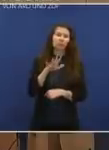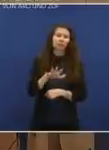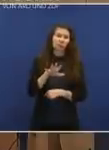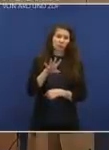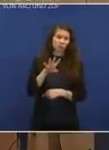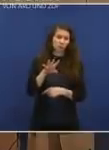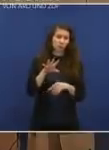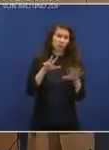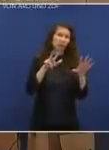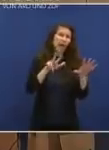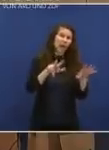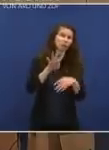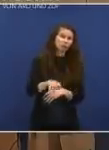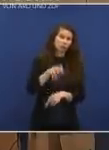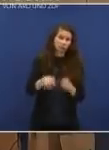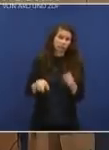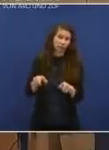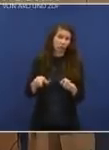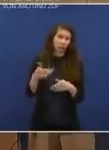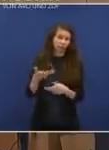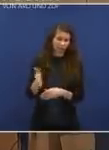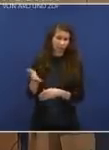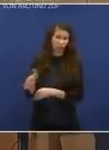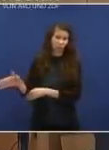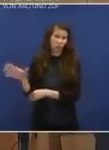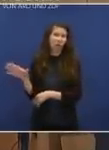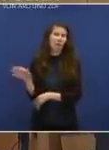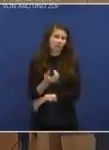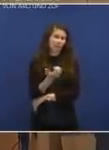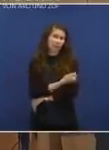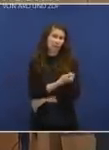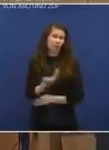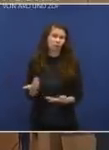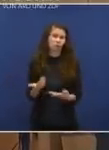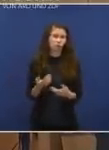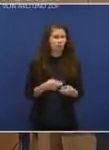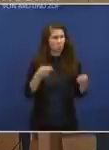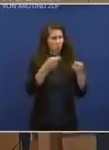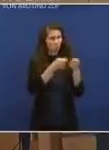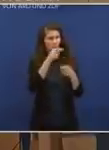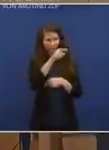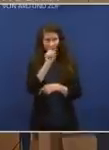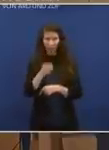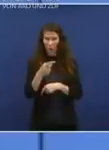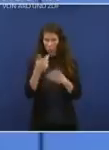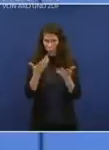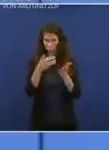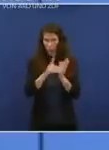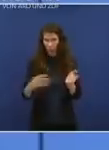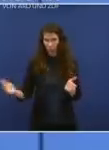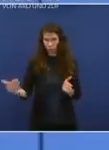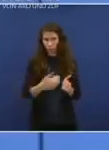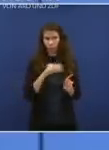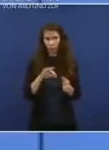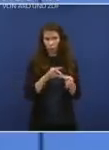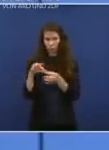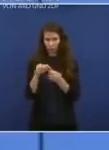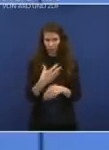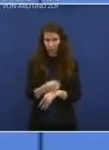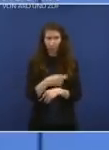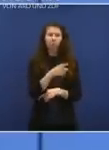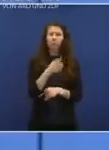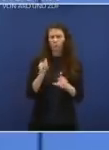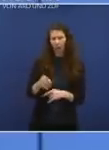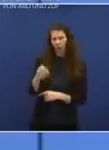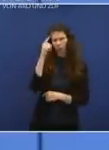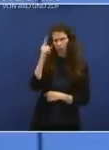geimpft. Erhebt der Bund auch solche Statistiken, um da mögliche Zusammenhänge herauszufinden? Danke. Ja, Sie wissen, dass wir das